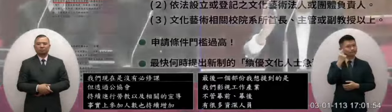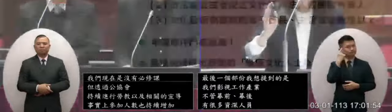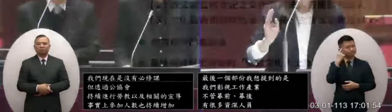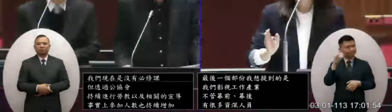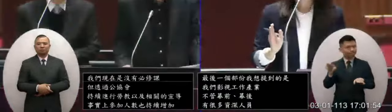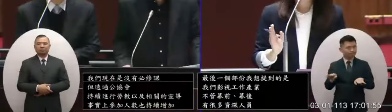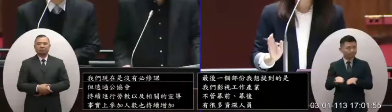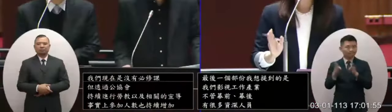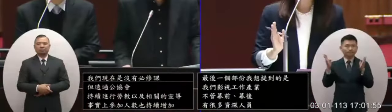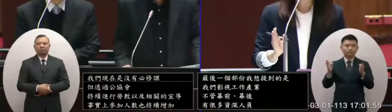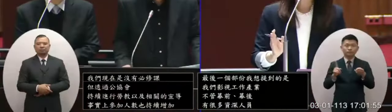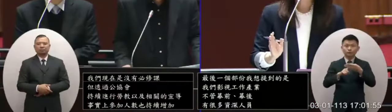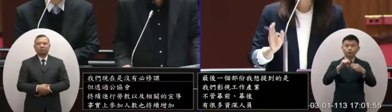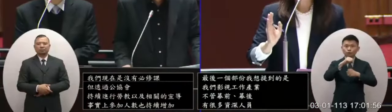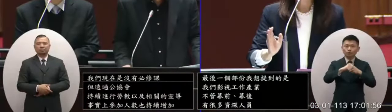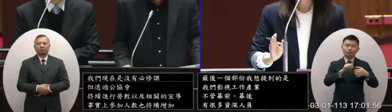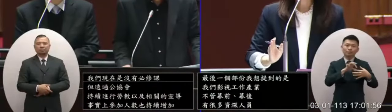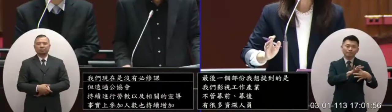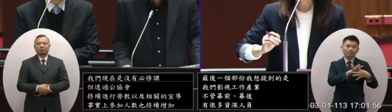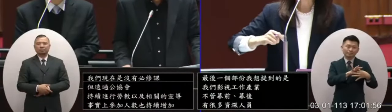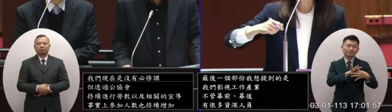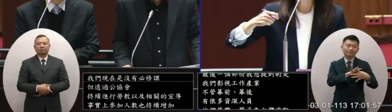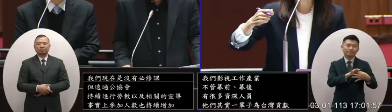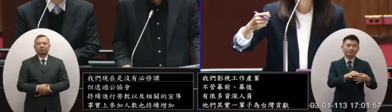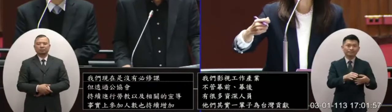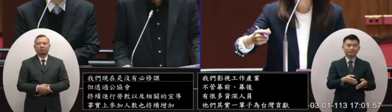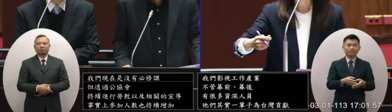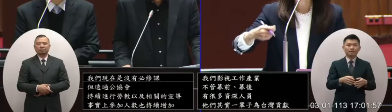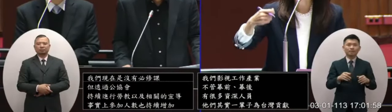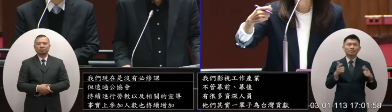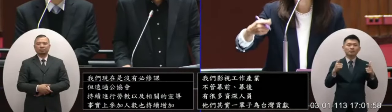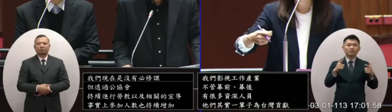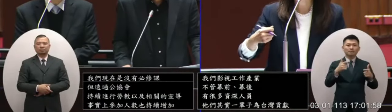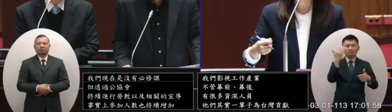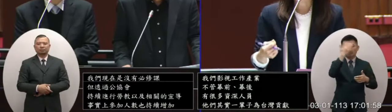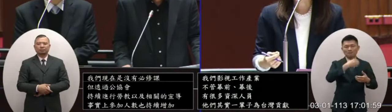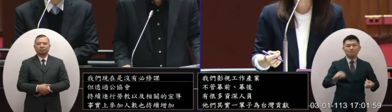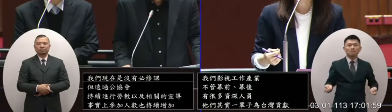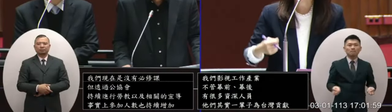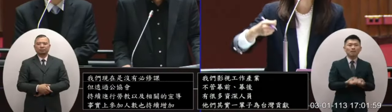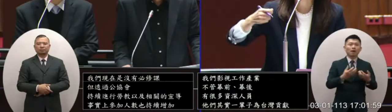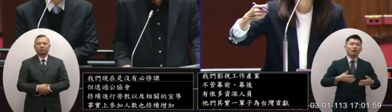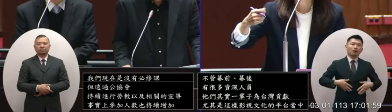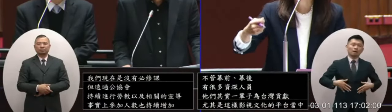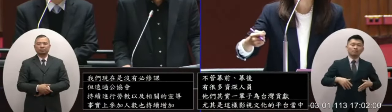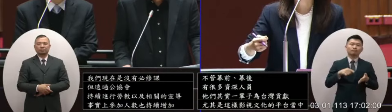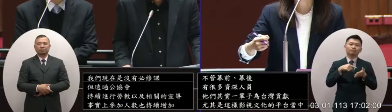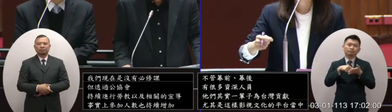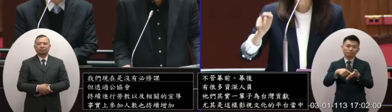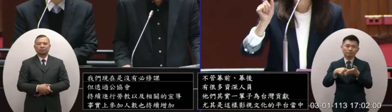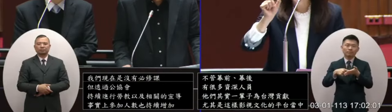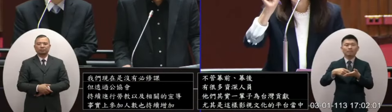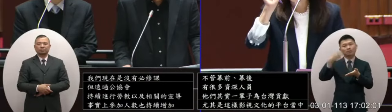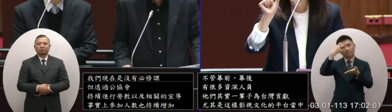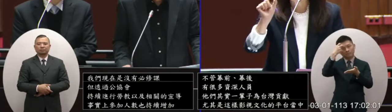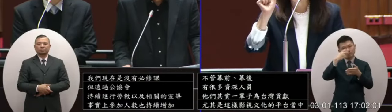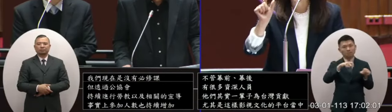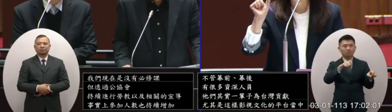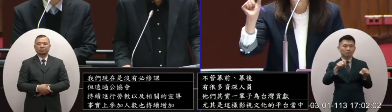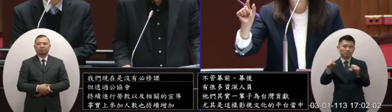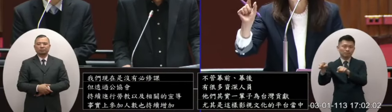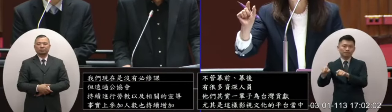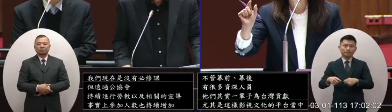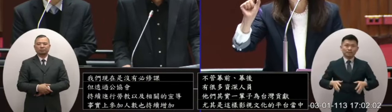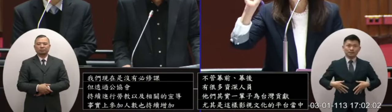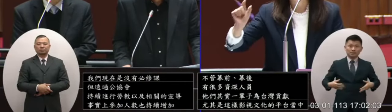些主动关怀，而不是他们要用急难申请的方式，还要经过审核。既然是急